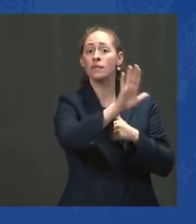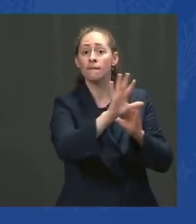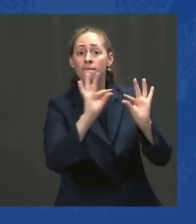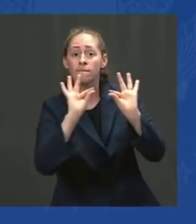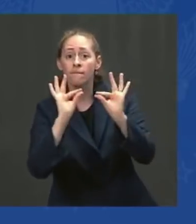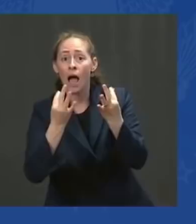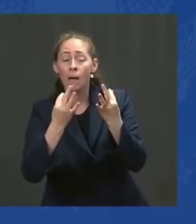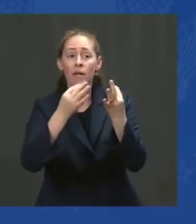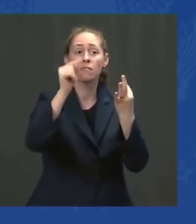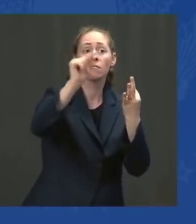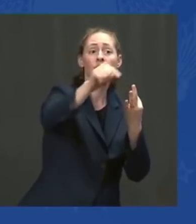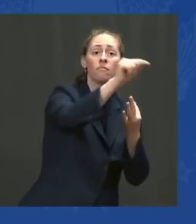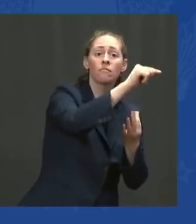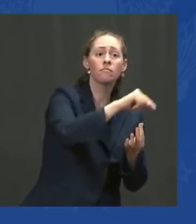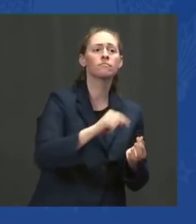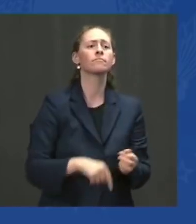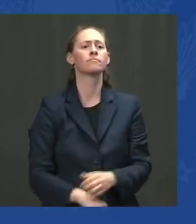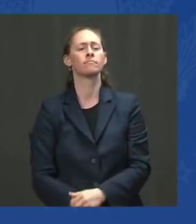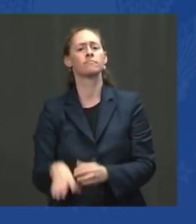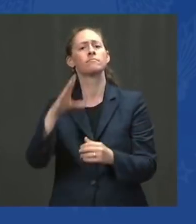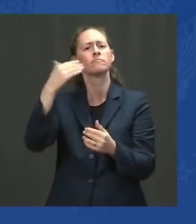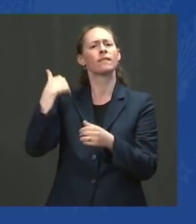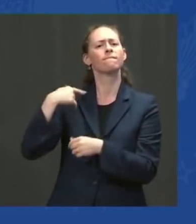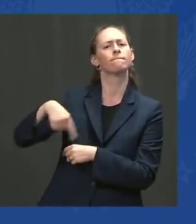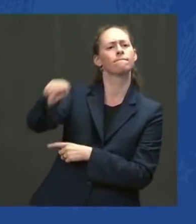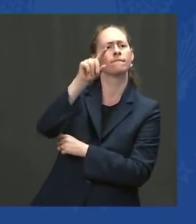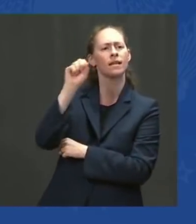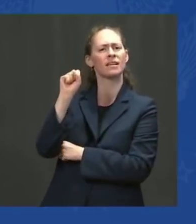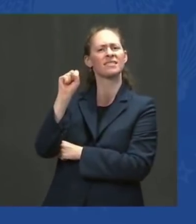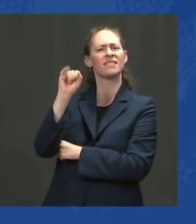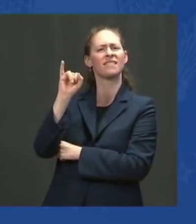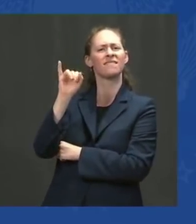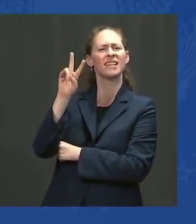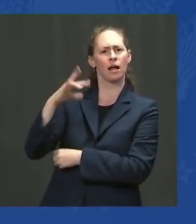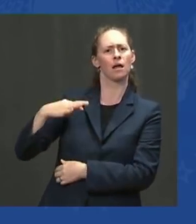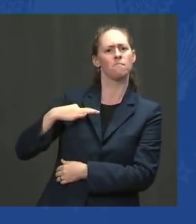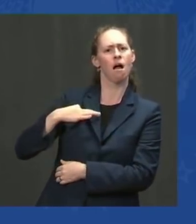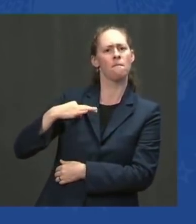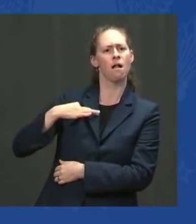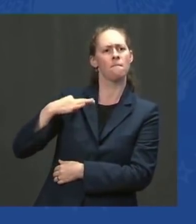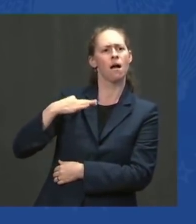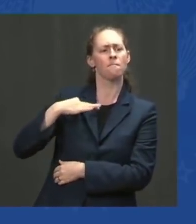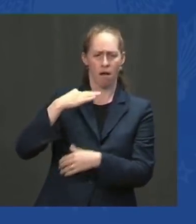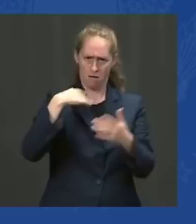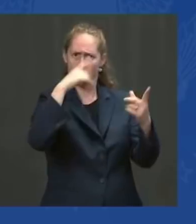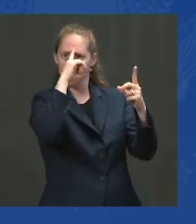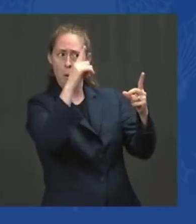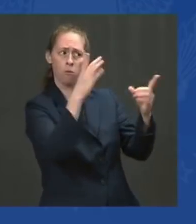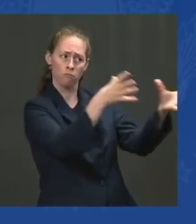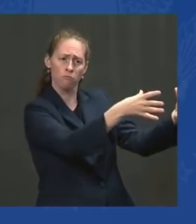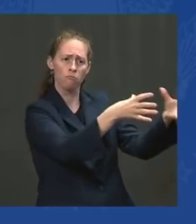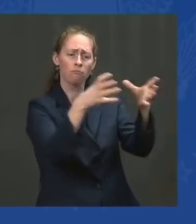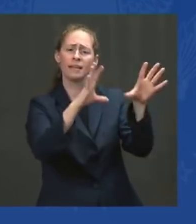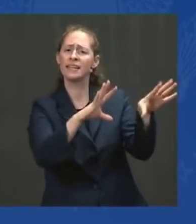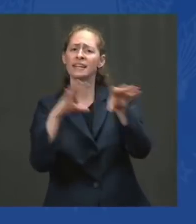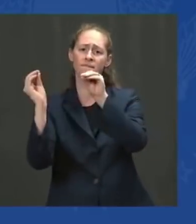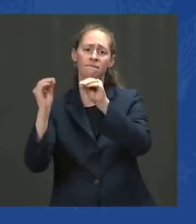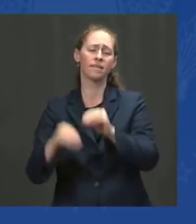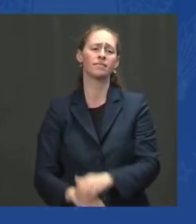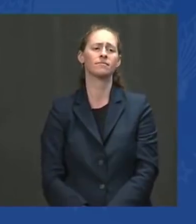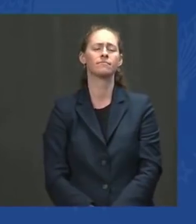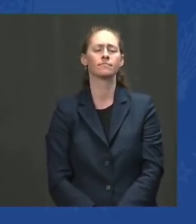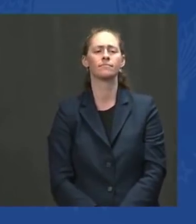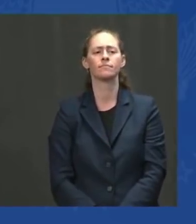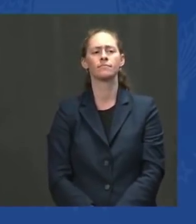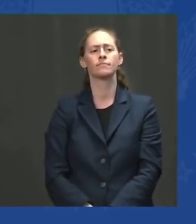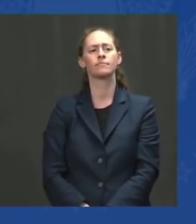的部署在很多地方都不再使用常驻军队的方式进行反恐，当然他讲的也是事实，比如在沙特阿